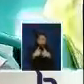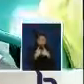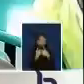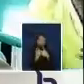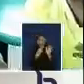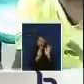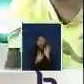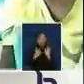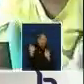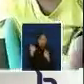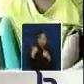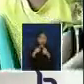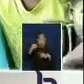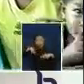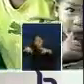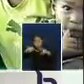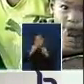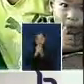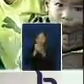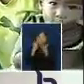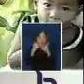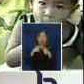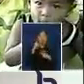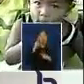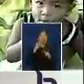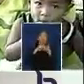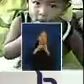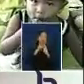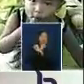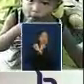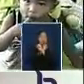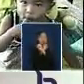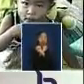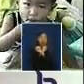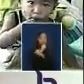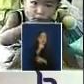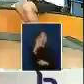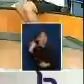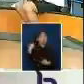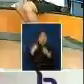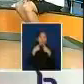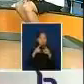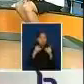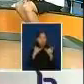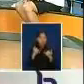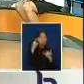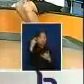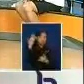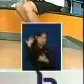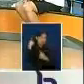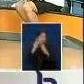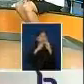ไปสิ่งที่พบเนี่ยตรงนั้นไม่ ม ีนะครับคือมีมาตรการที่ดีแล้วก็ไม่มีนะแต่ว่าที่เราคุยกันที่ผ่านม